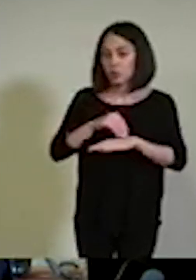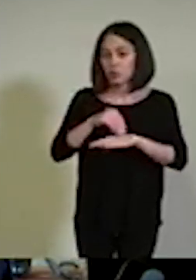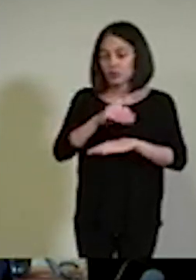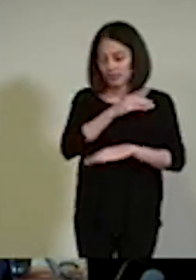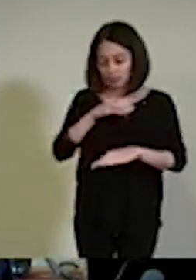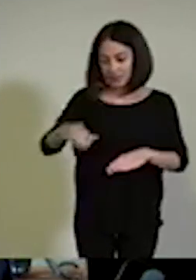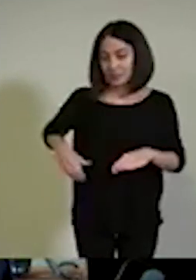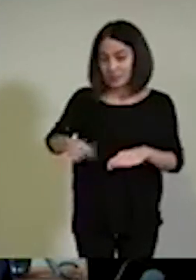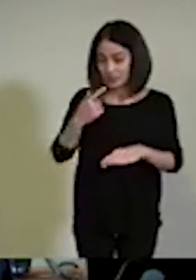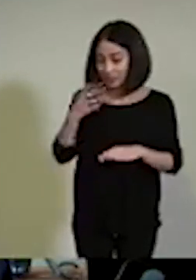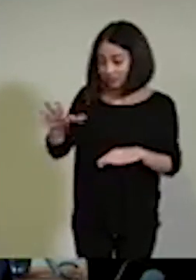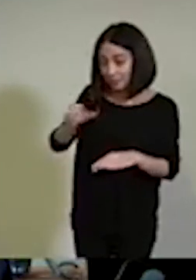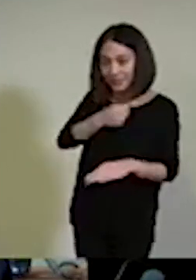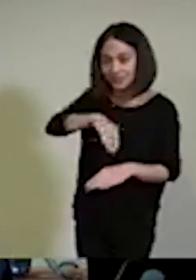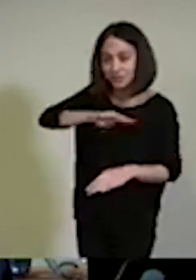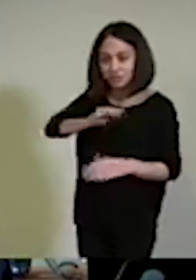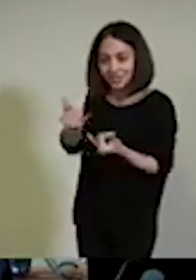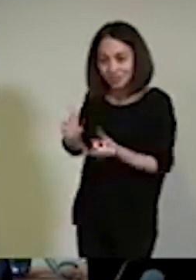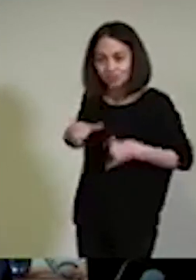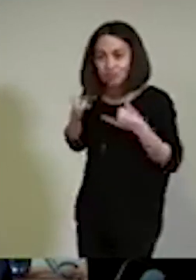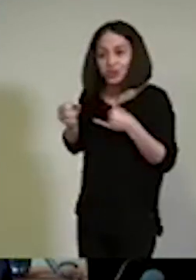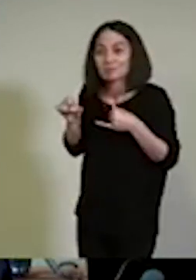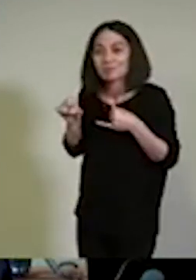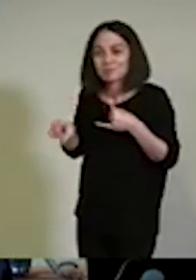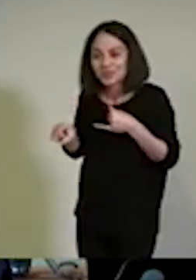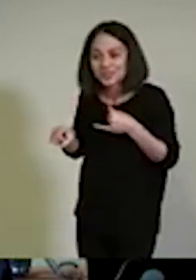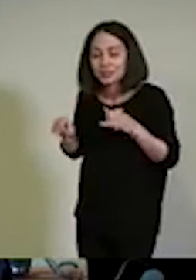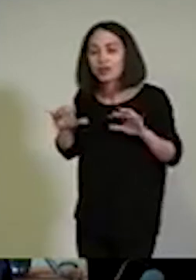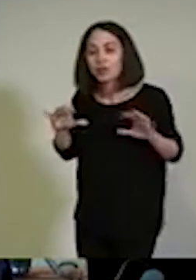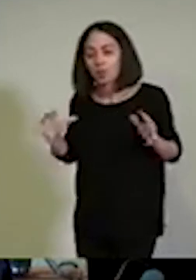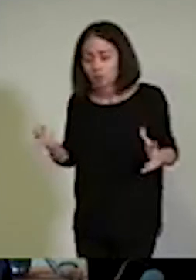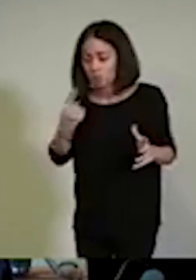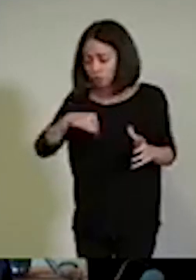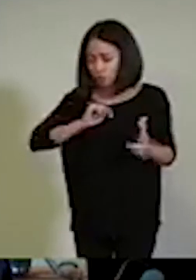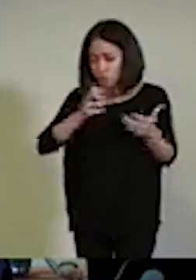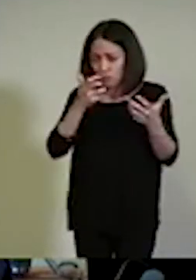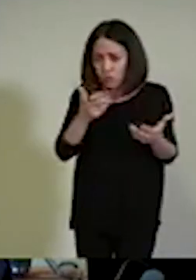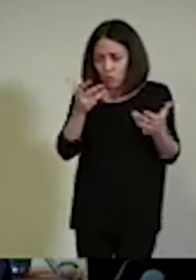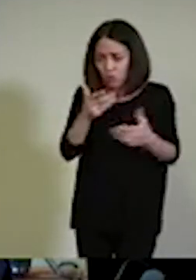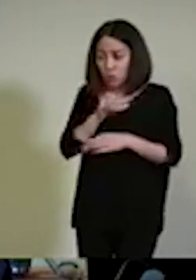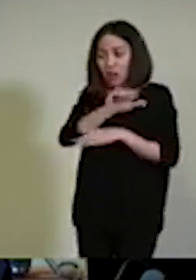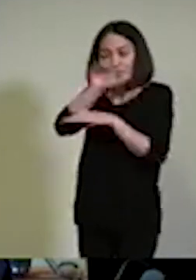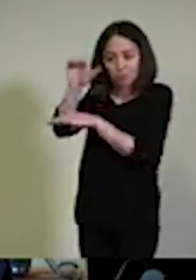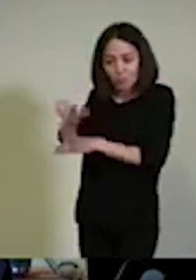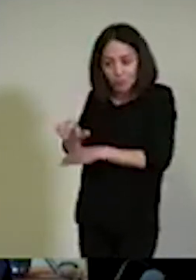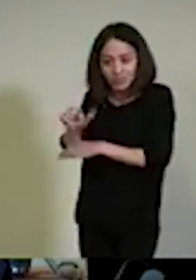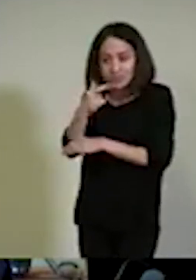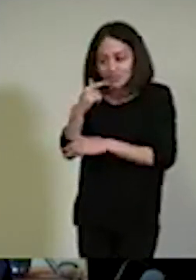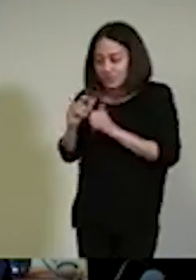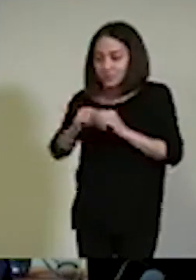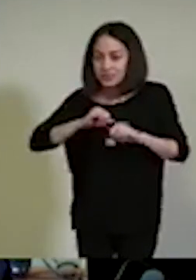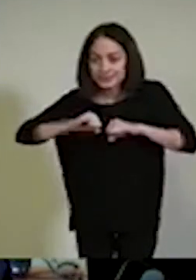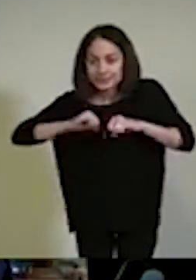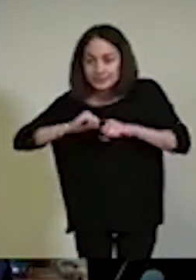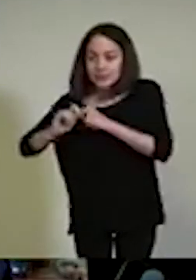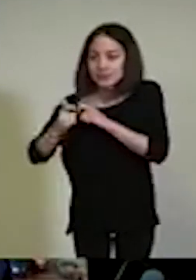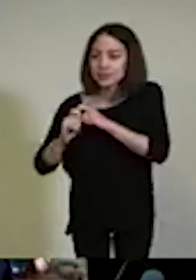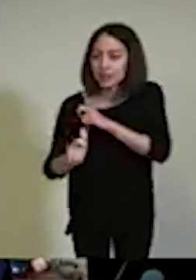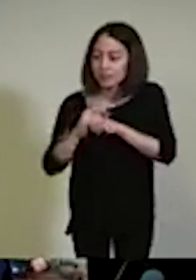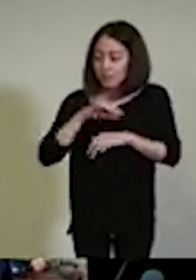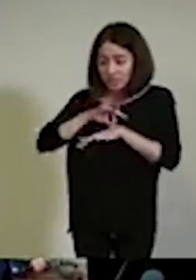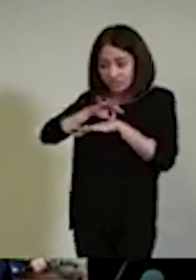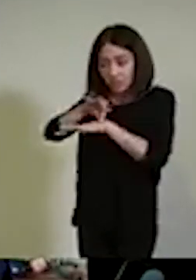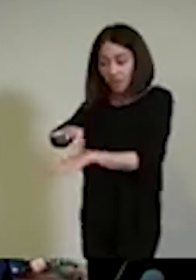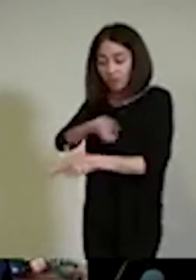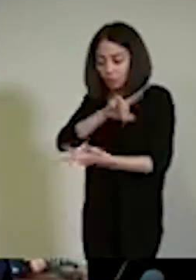termes de prise en charge de ces jeunes. Notre volonté est de les voir mis à l'abri, accompagnés dans leur démarche, recevoir les soins adéquats